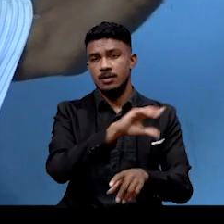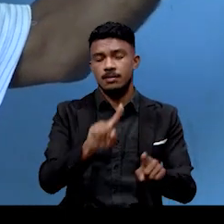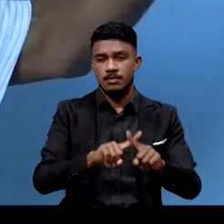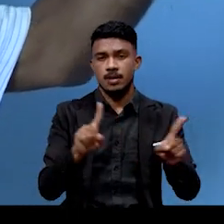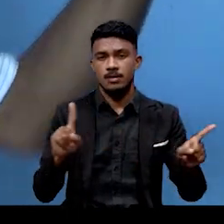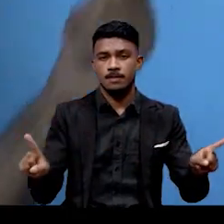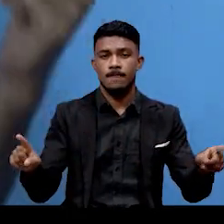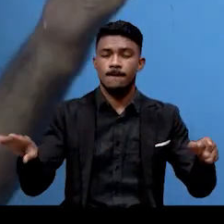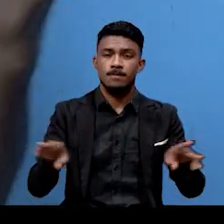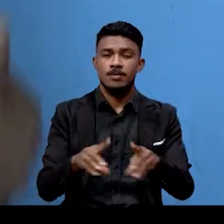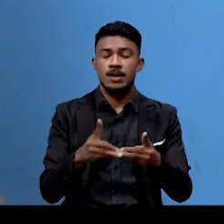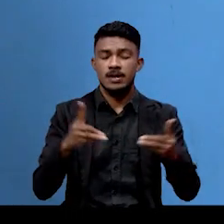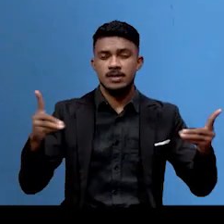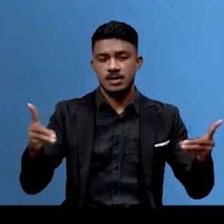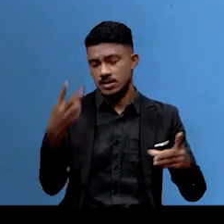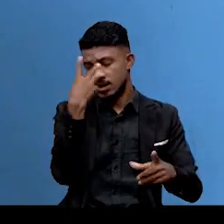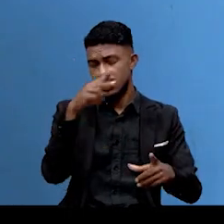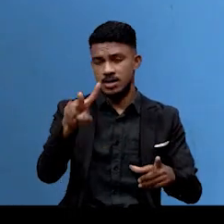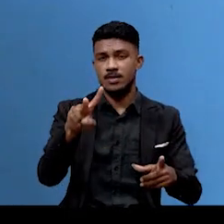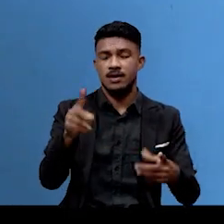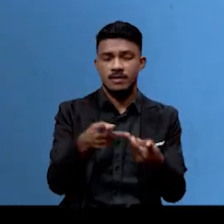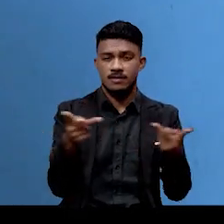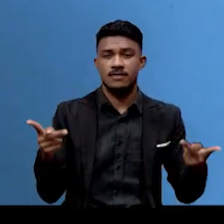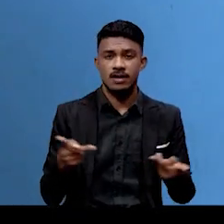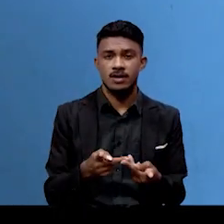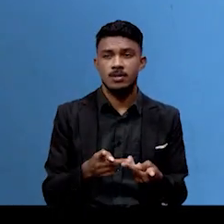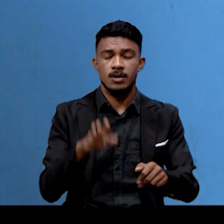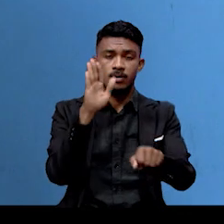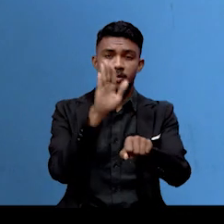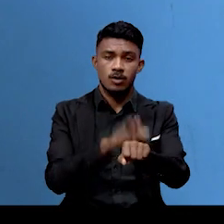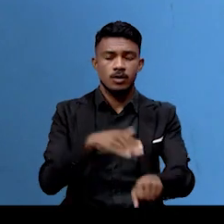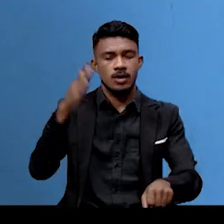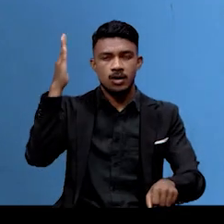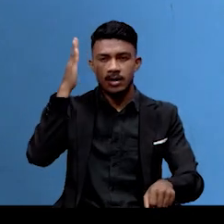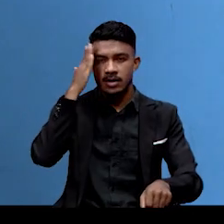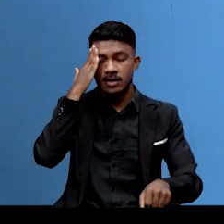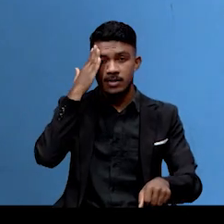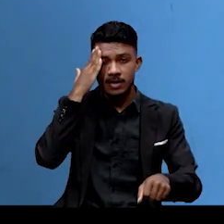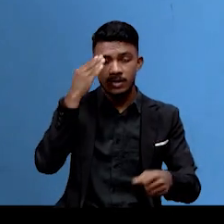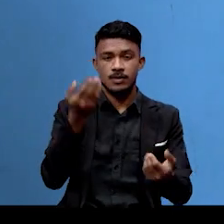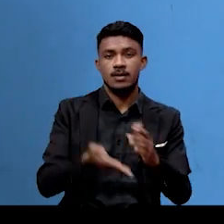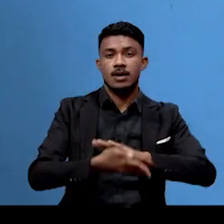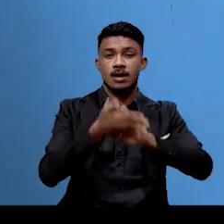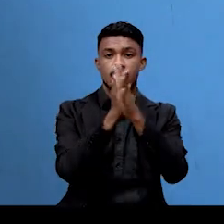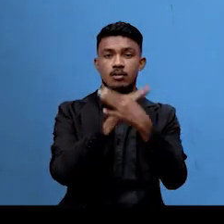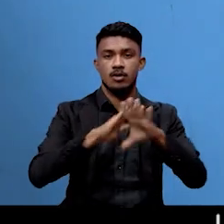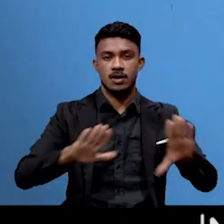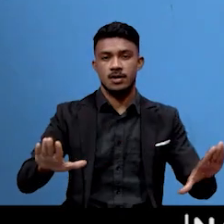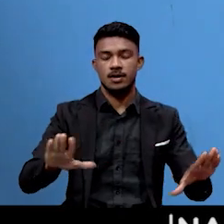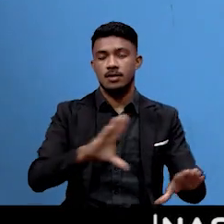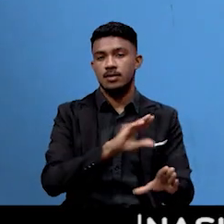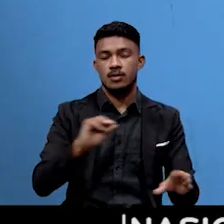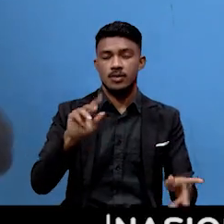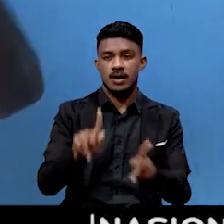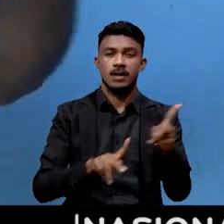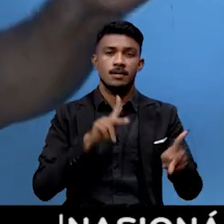establece para harebane ambiente nebe maka bulu considera den ambiente harmonia. Neida. Agora povo halu